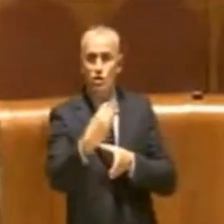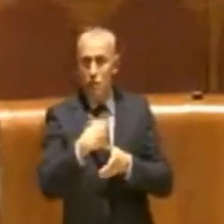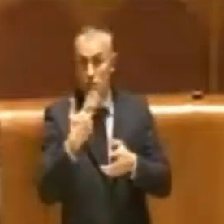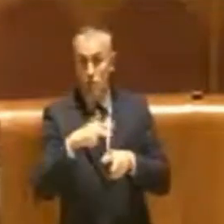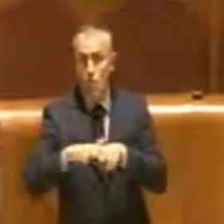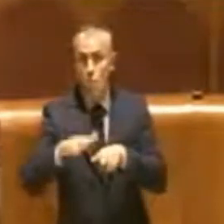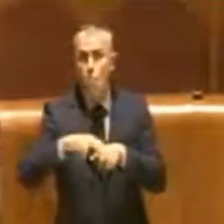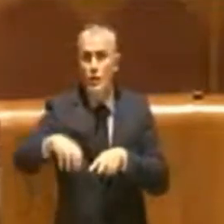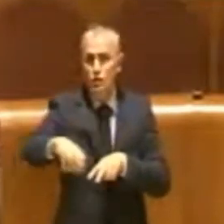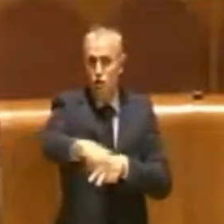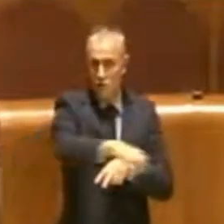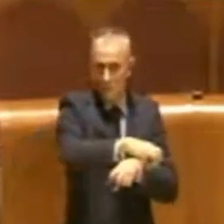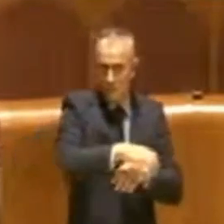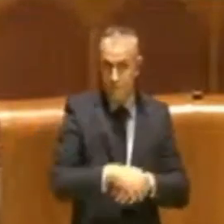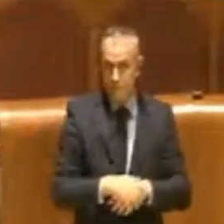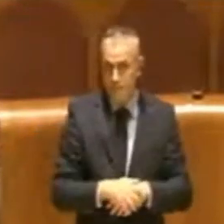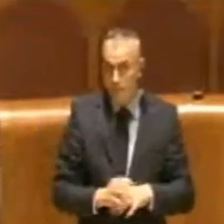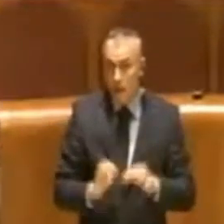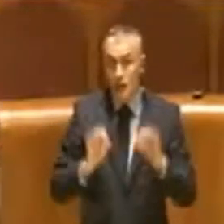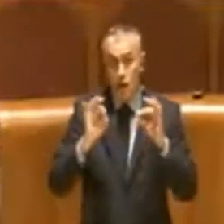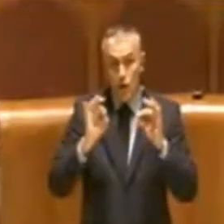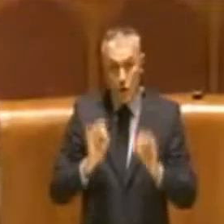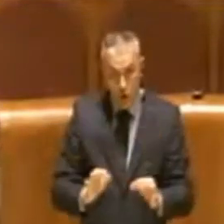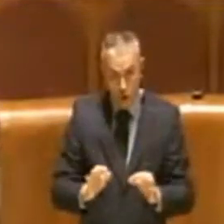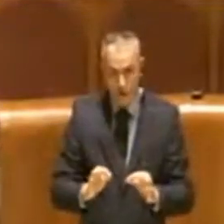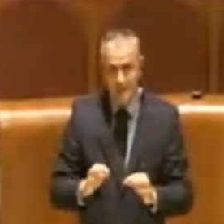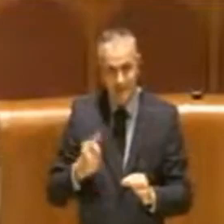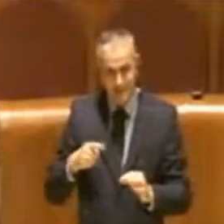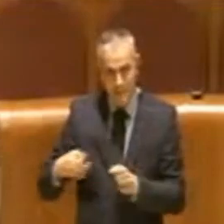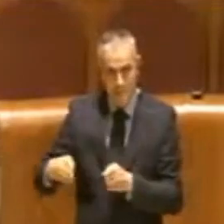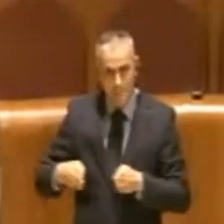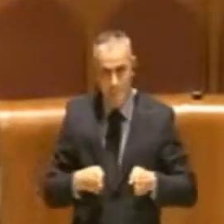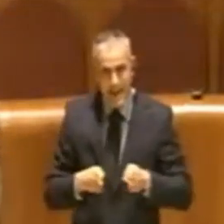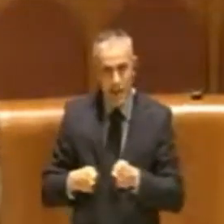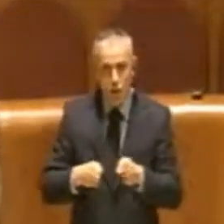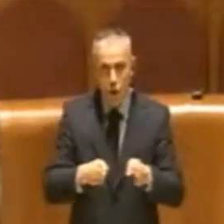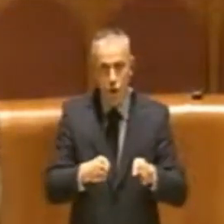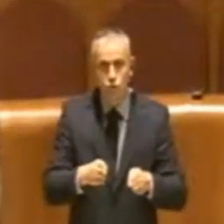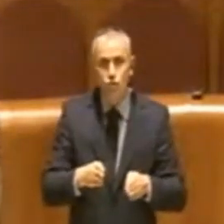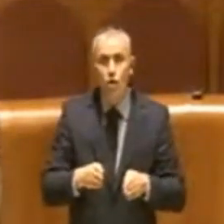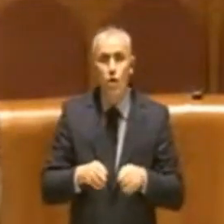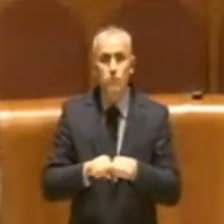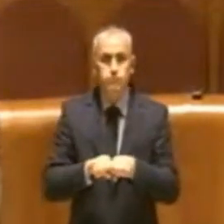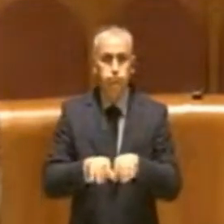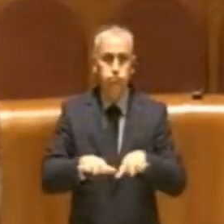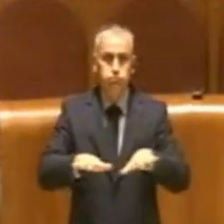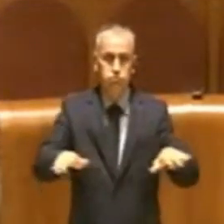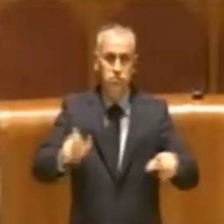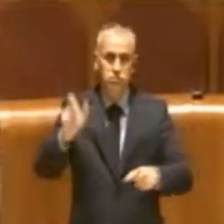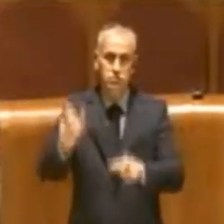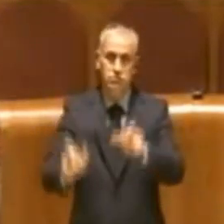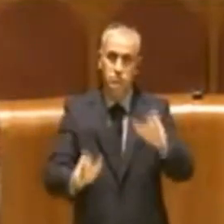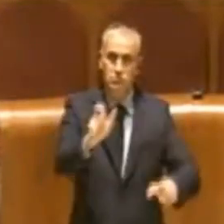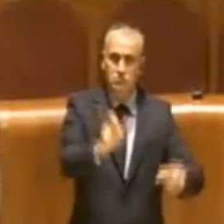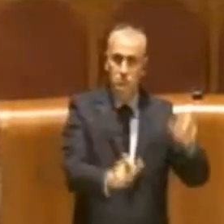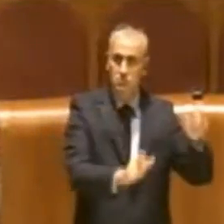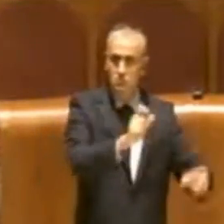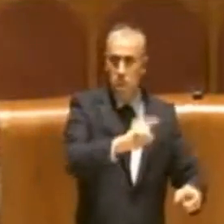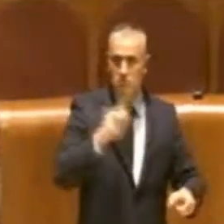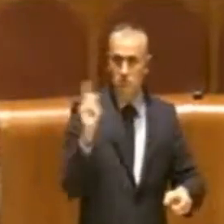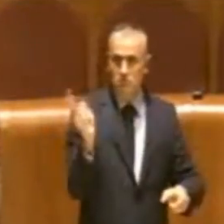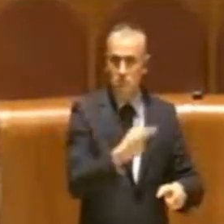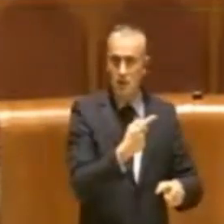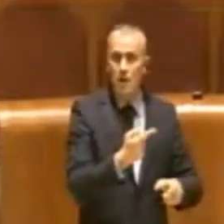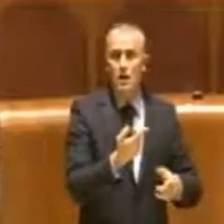municipi, per fare in modo che questo percorso possa estendersi a tutti quindi i soggetti e gli attori istituzionali